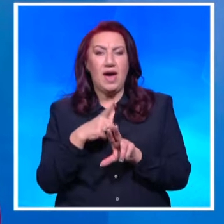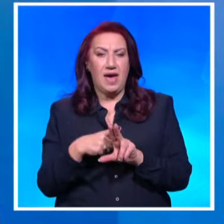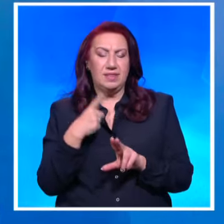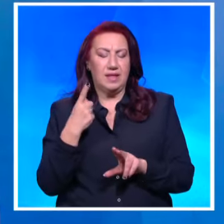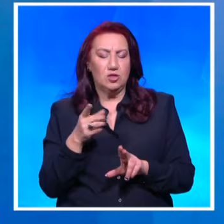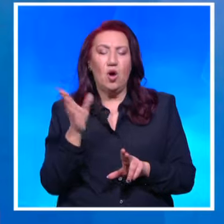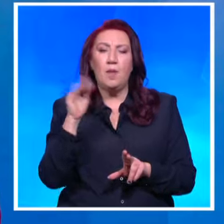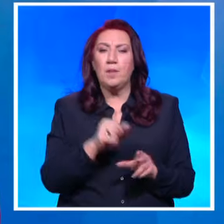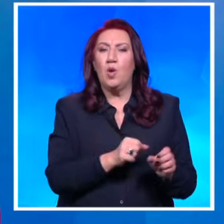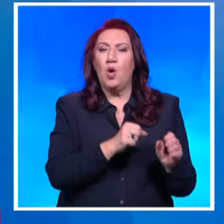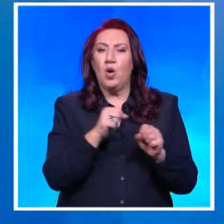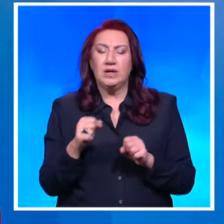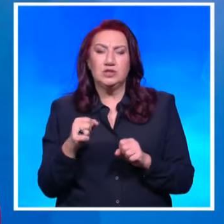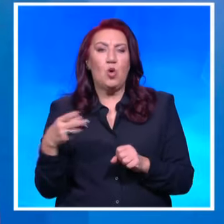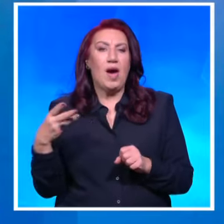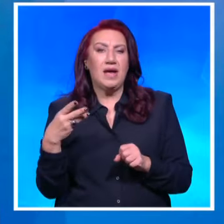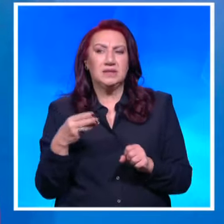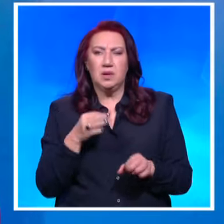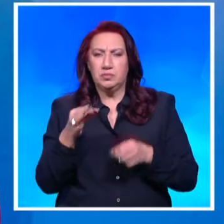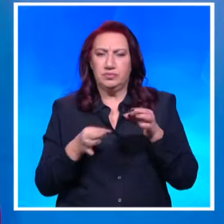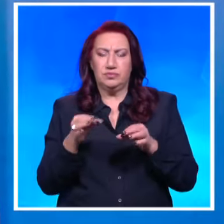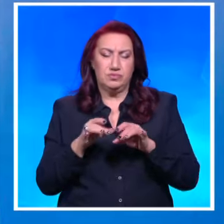есен. Така че знаем също и по отношение на